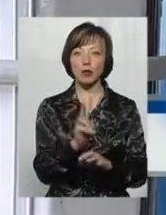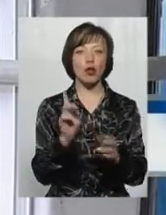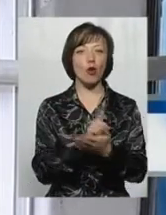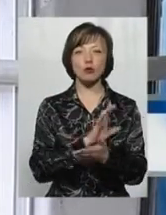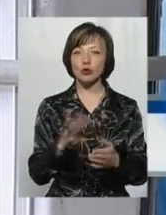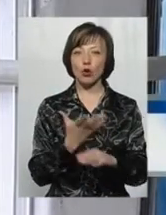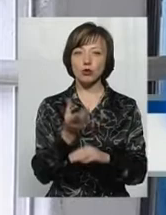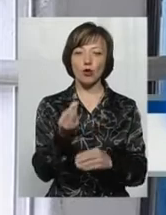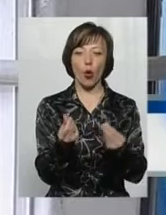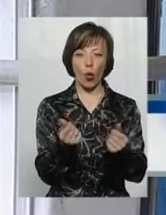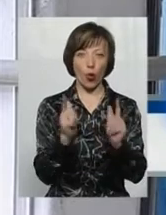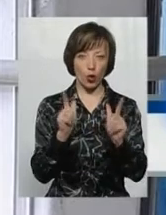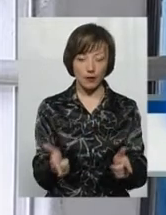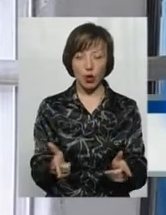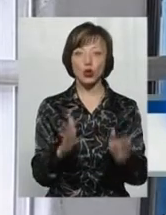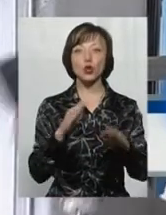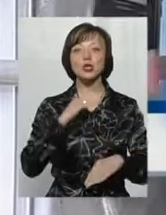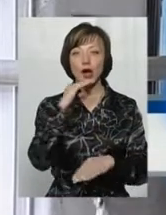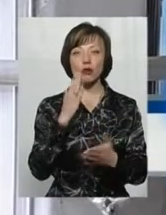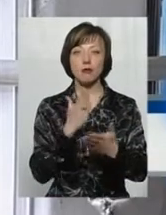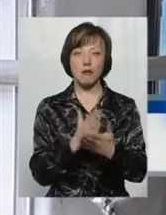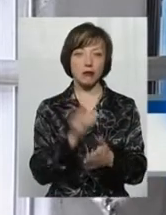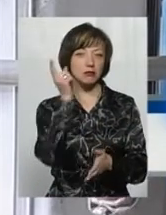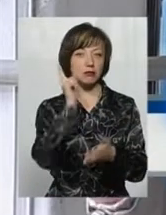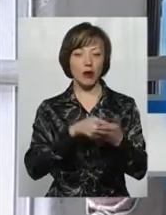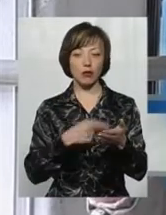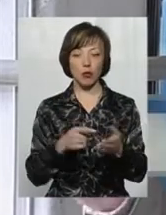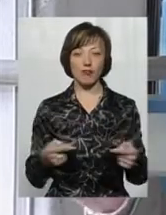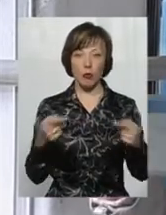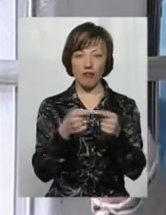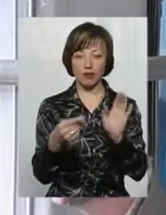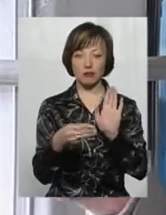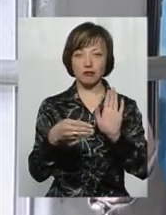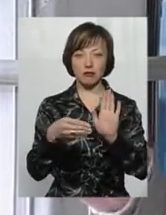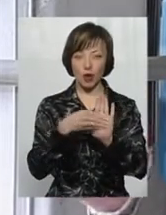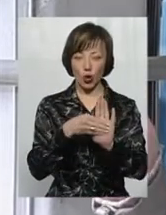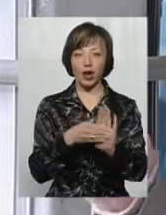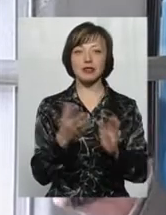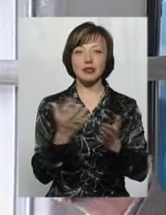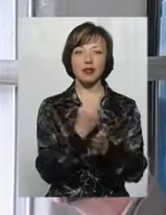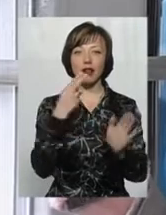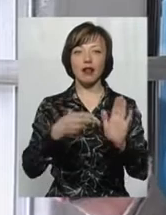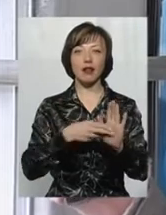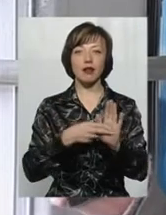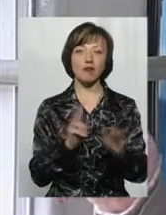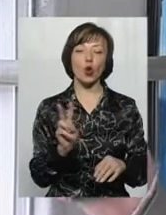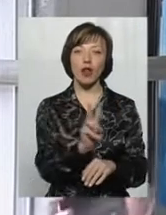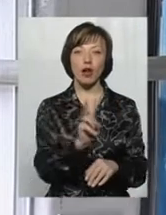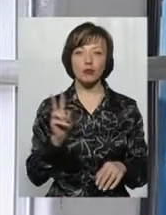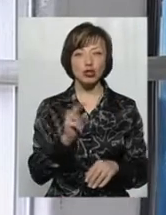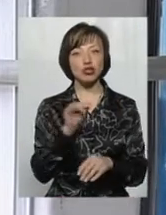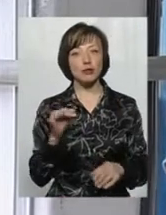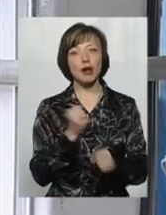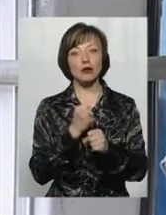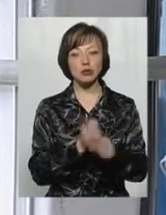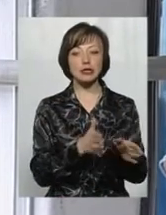обов'язково розраховуватись готівкою. Достатньо мати при собі смартфон з відповідним додатком та знайти наліпку з QR-кодом у рогатому. Та чи працює